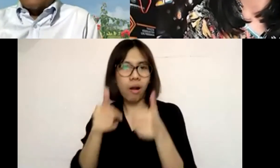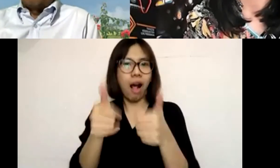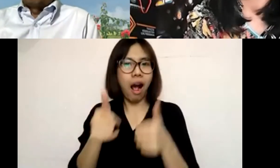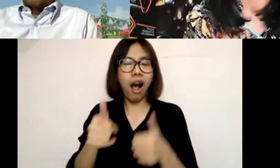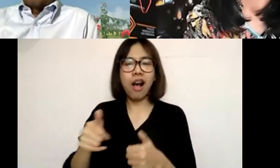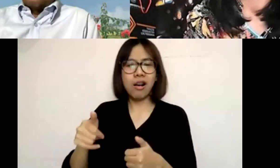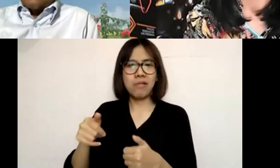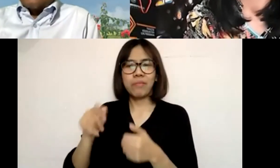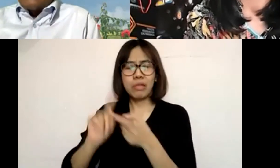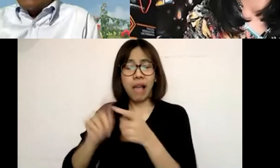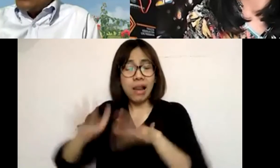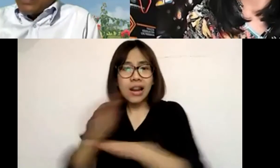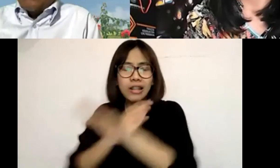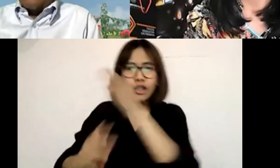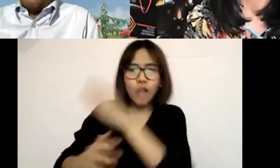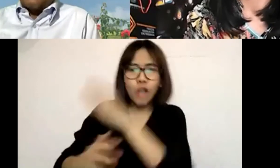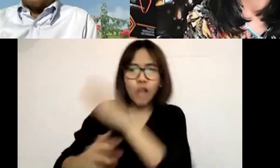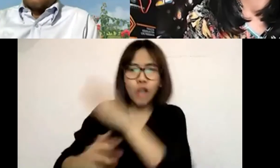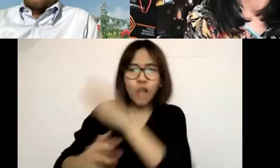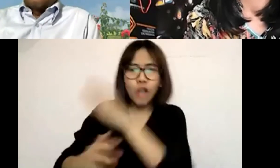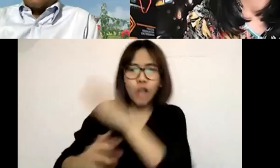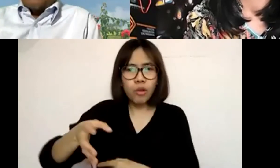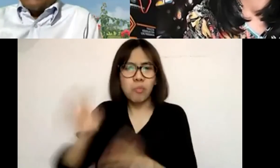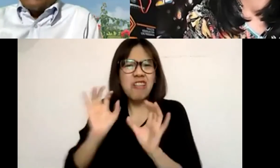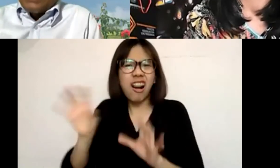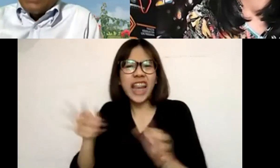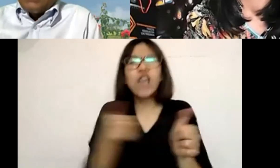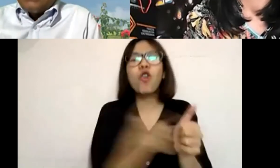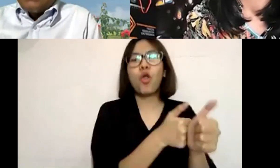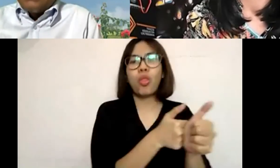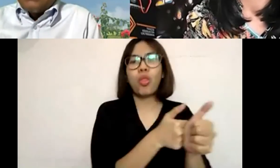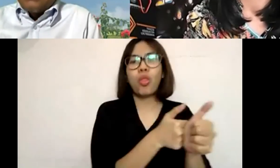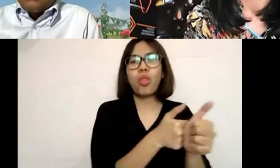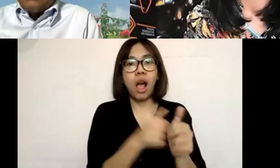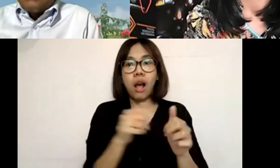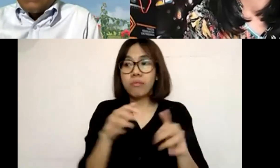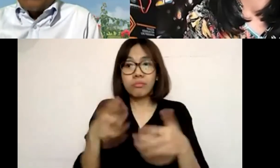dorong kepada adik-adik dan luar biasa hasilnya. Kemarin juga